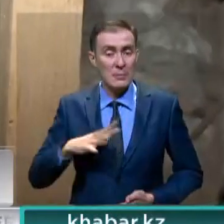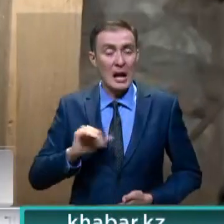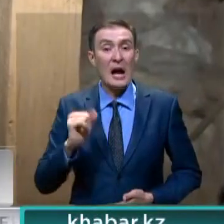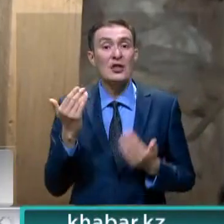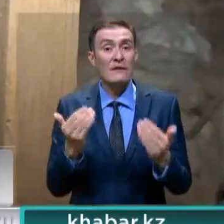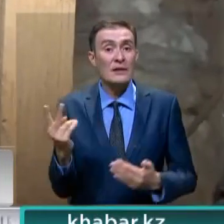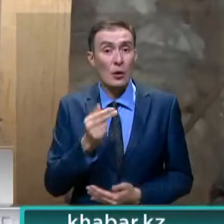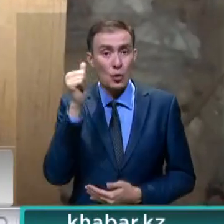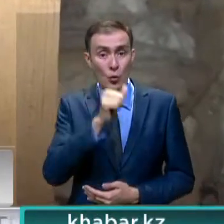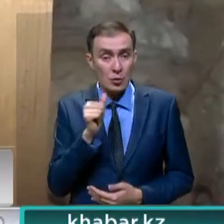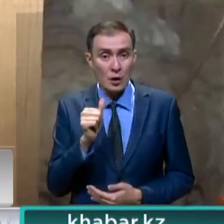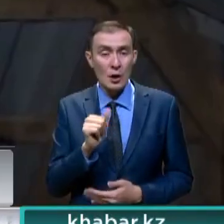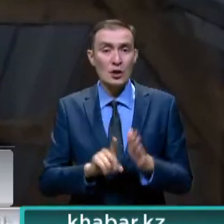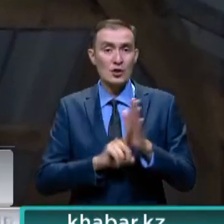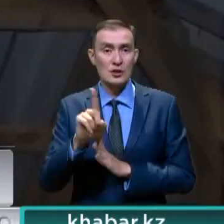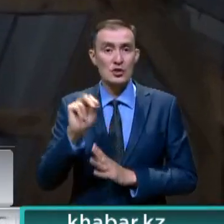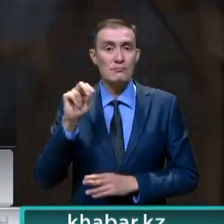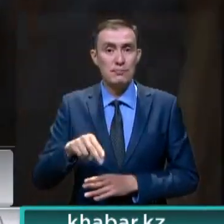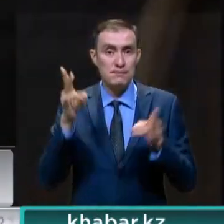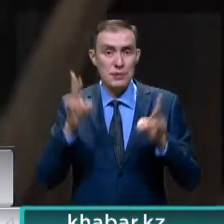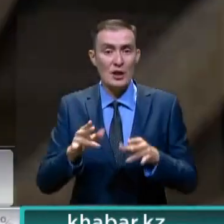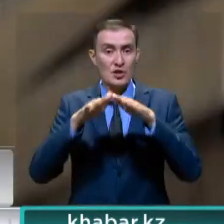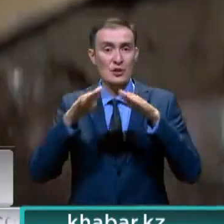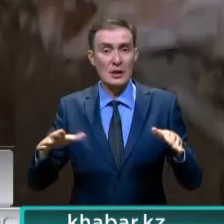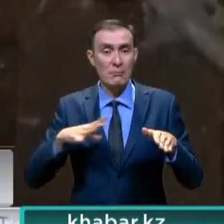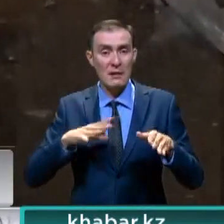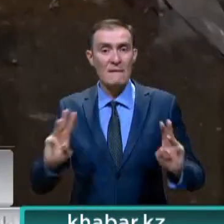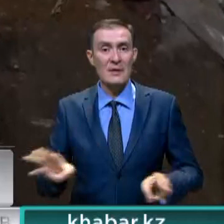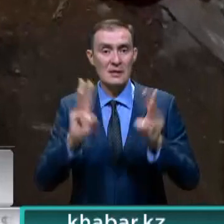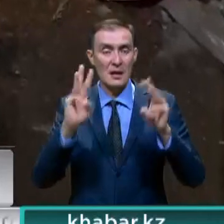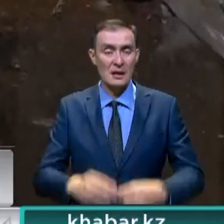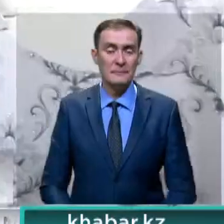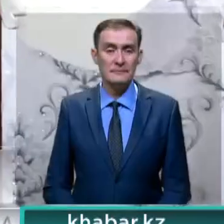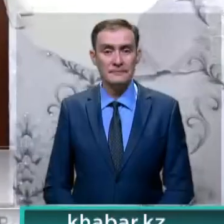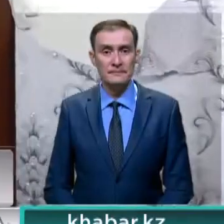вот нынешний отопительный сезон начался с ЧП. На чердаке произошло возгорание.